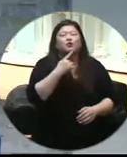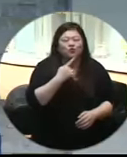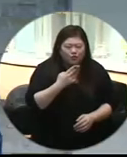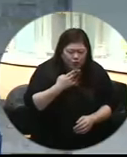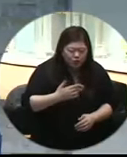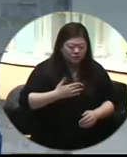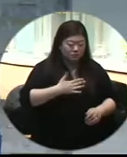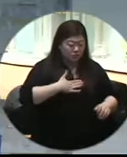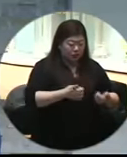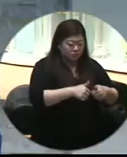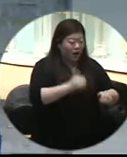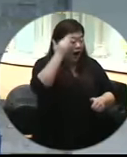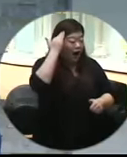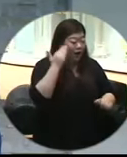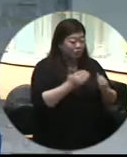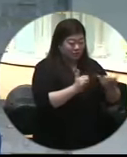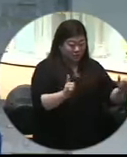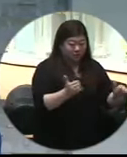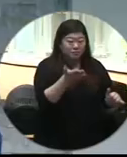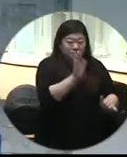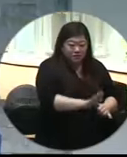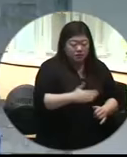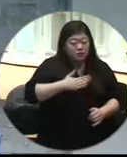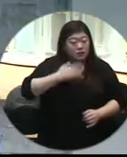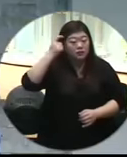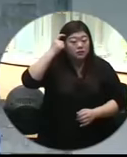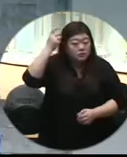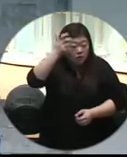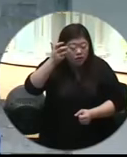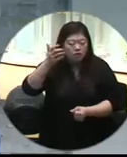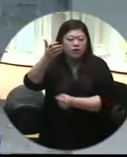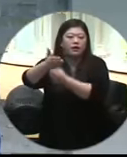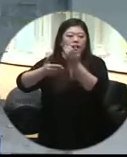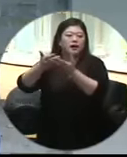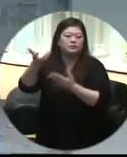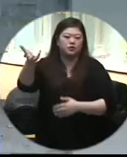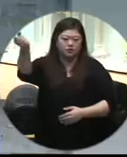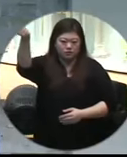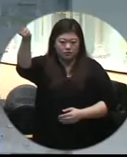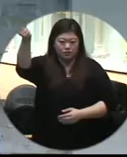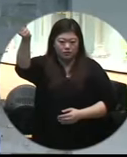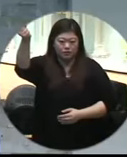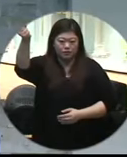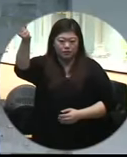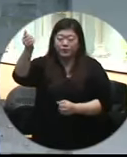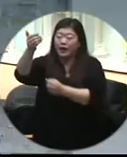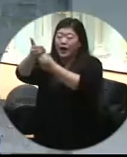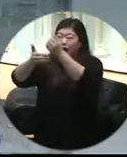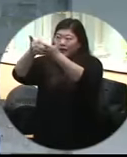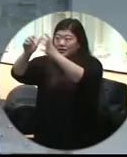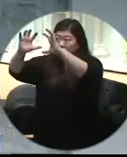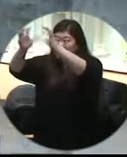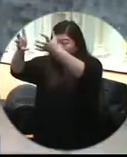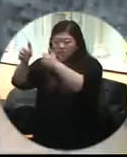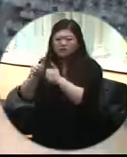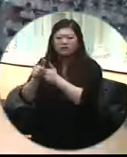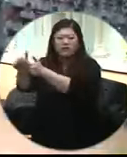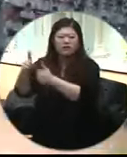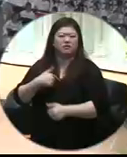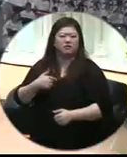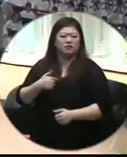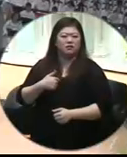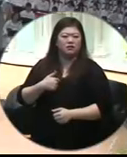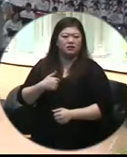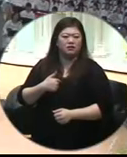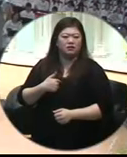예수님처럼 육체를 입고 살았지만 예수님은 땅의 분이 아니에요. 하나님의 나라에 이 하나님의 나라를 통치하시는 분이란 말이에요.